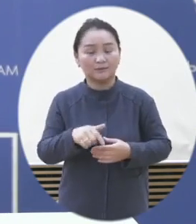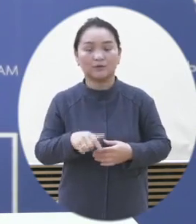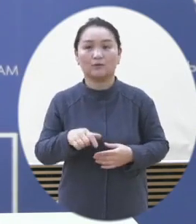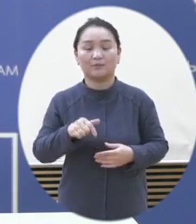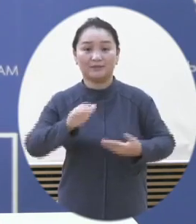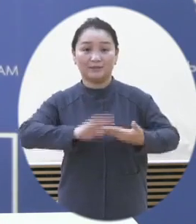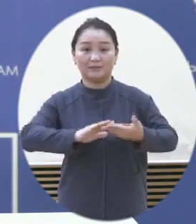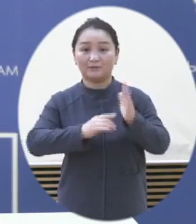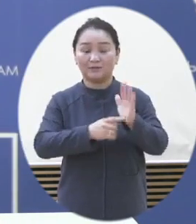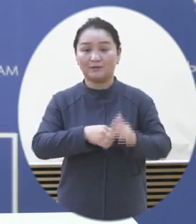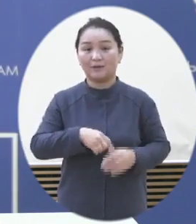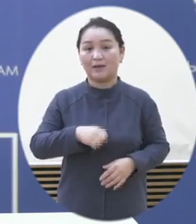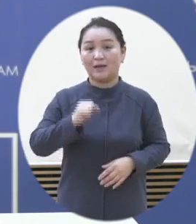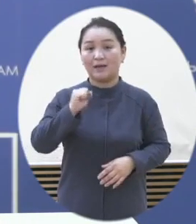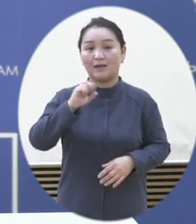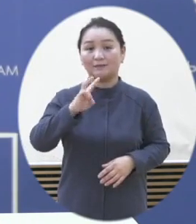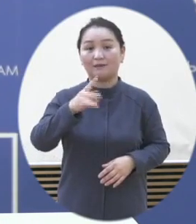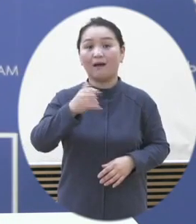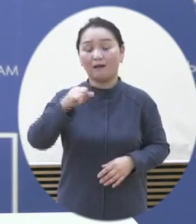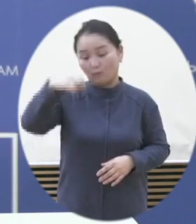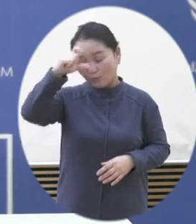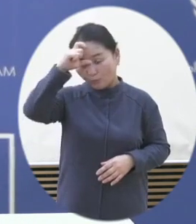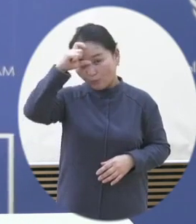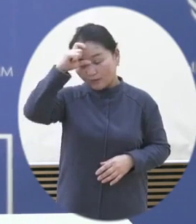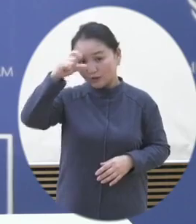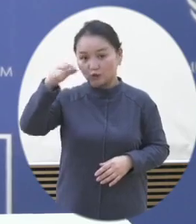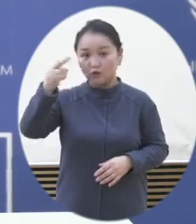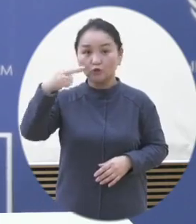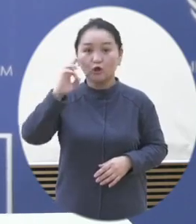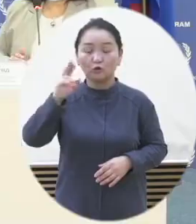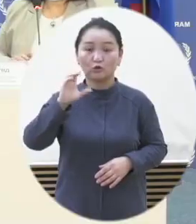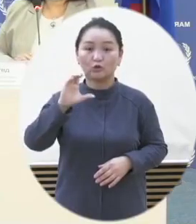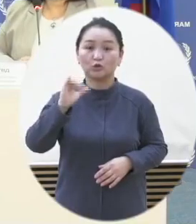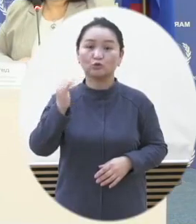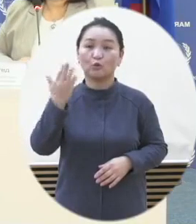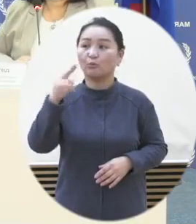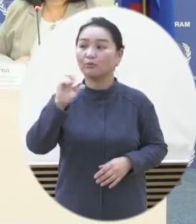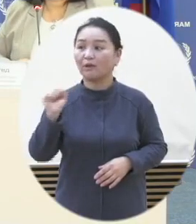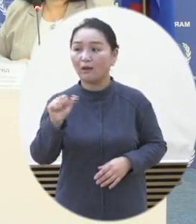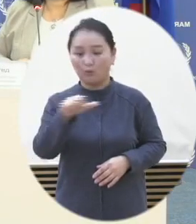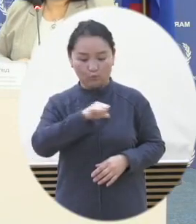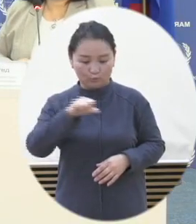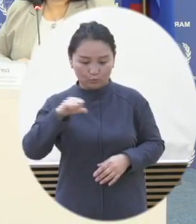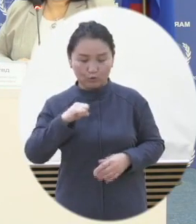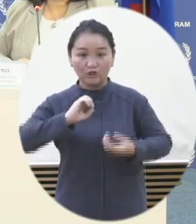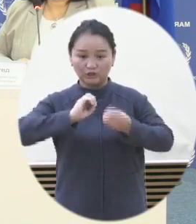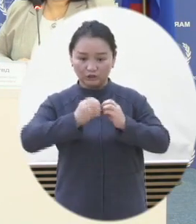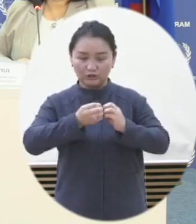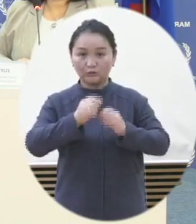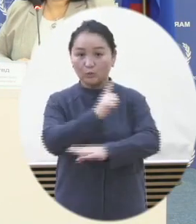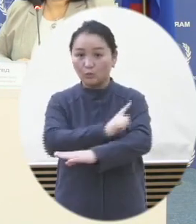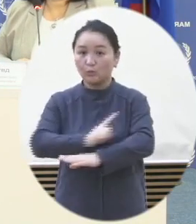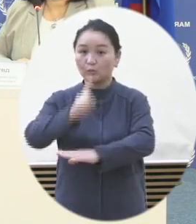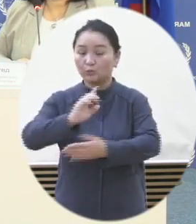бол ангаах ухааны доктор, за сувда доктор өөрийн одоо хийсэн COVID-19-тэй холбоотой судалгааныхаа ажлын үр дүнг